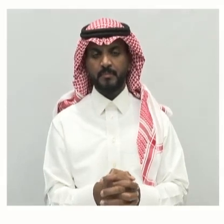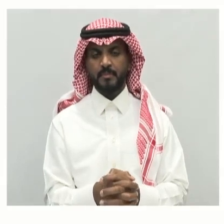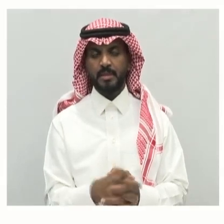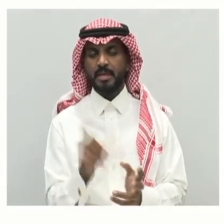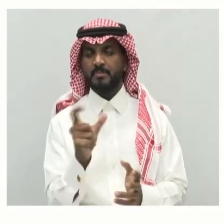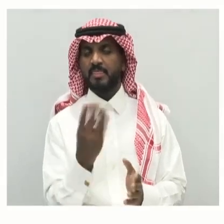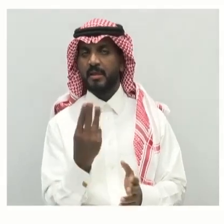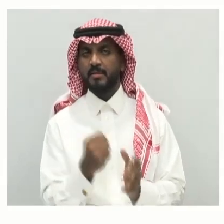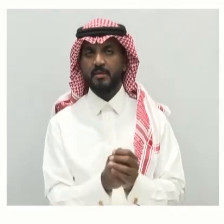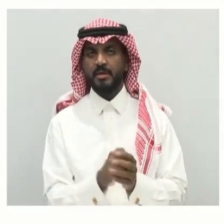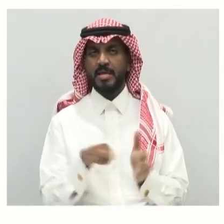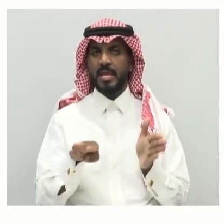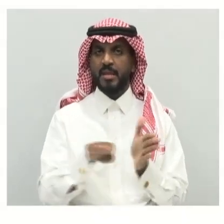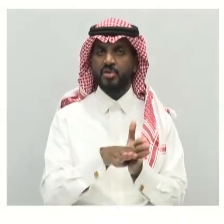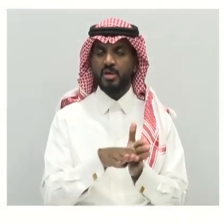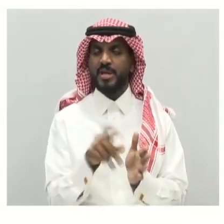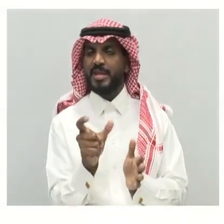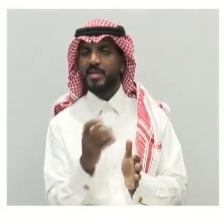الكلمه الثالثه نجران